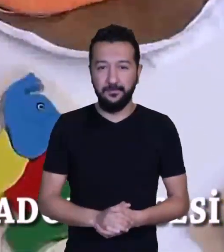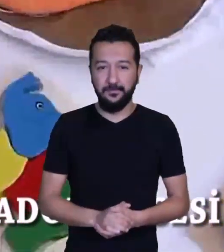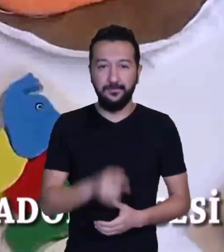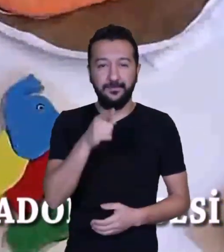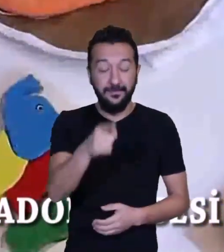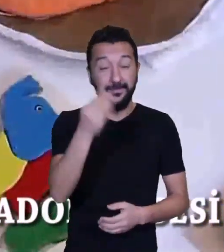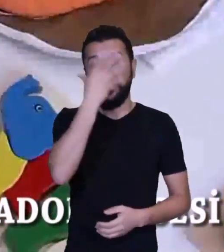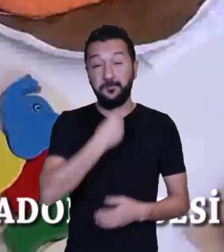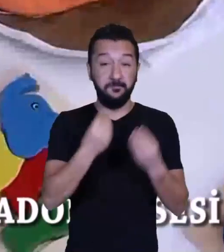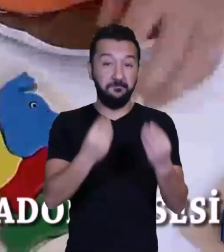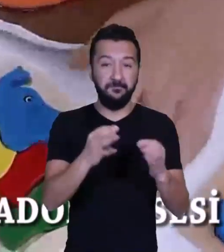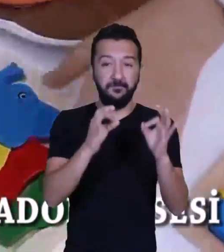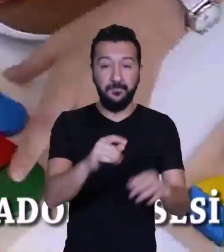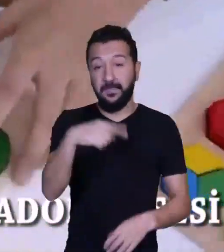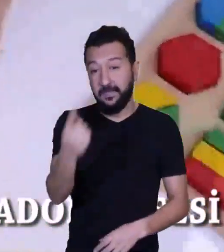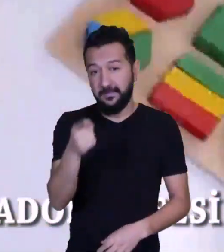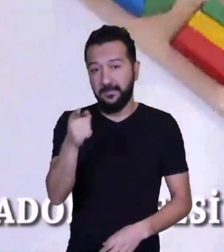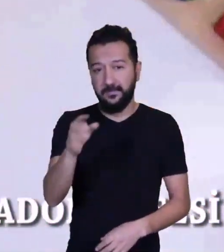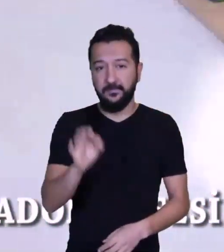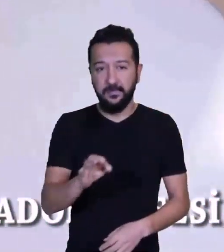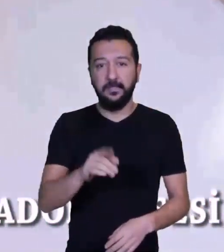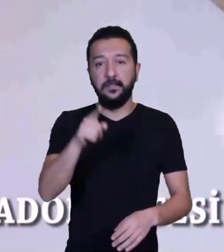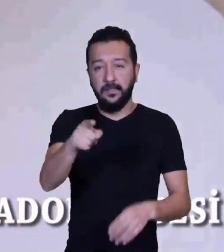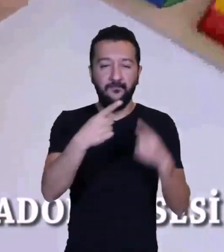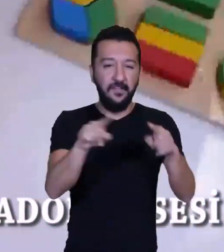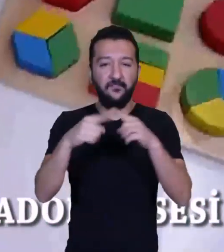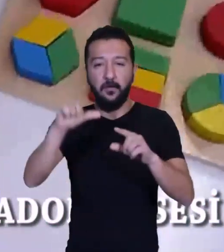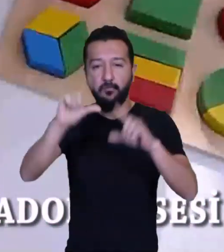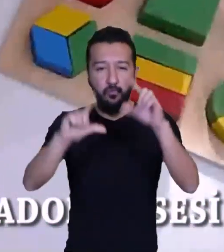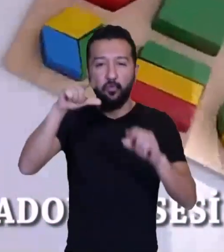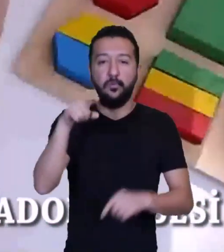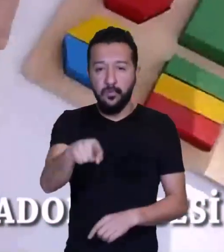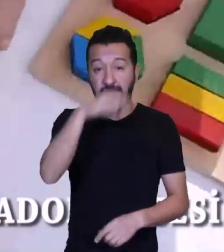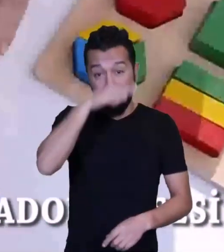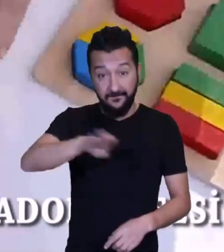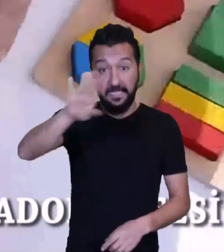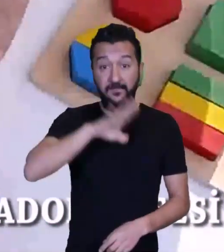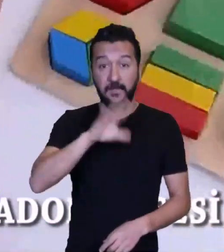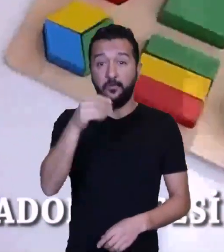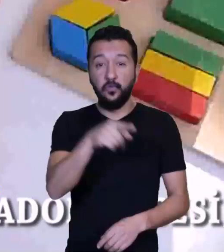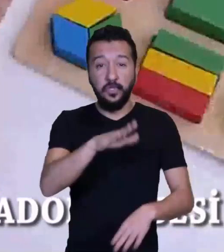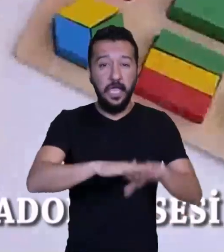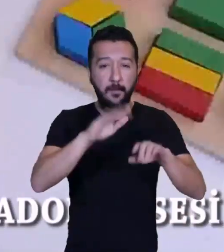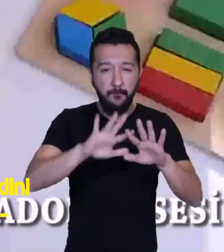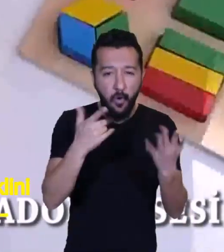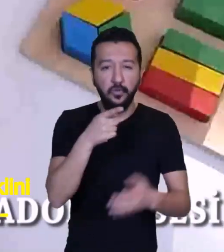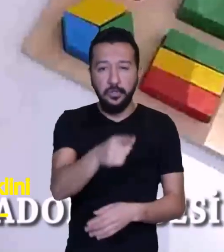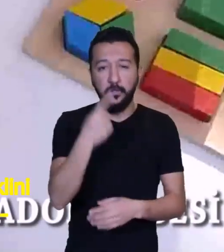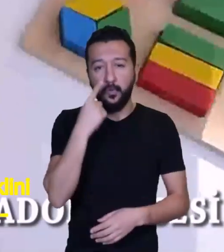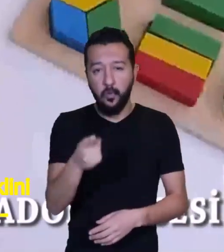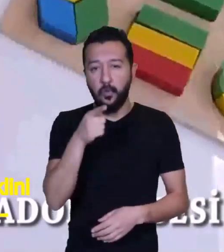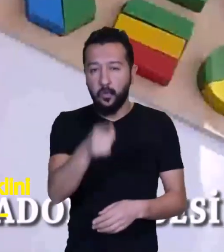an çok güzel. Evet. Farklı boyutlarda. Evet, farklı boyutlarda. Burada da bir filimiz var, çocuğa yap boz